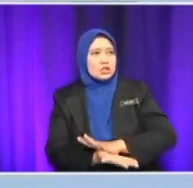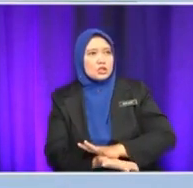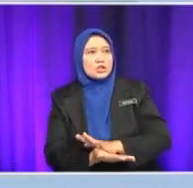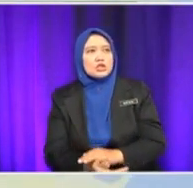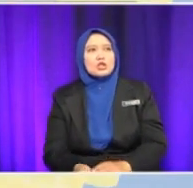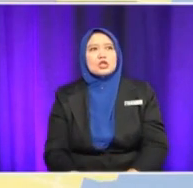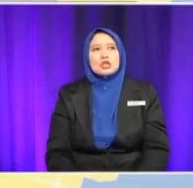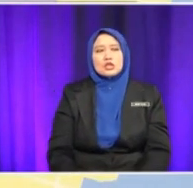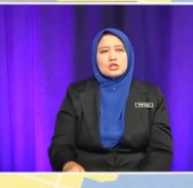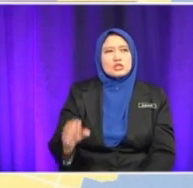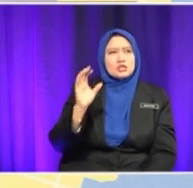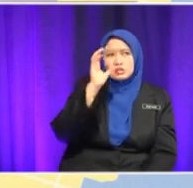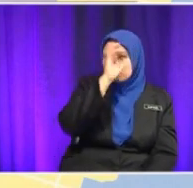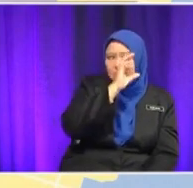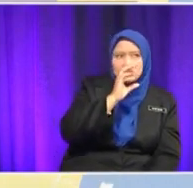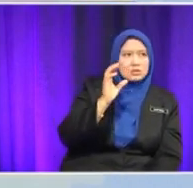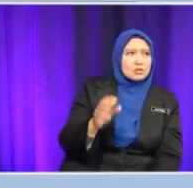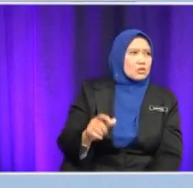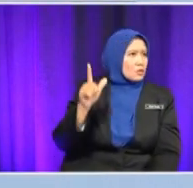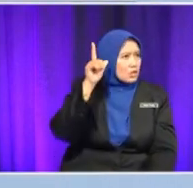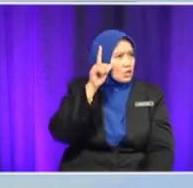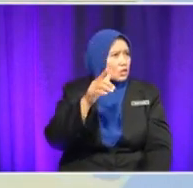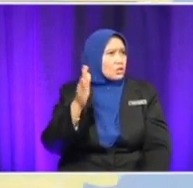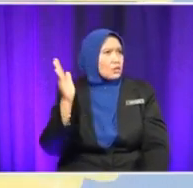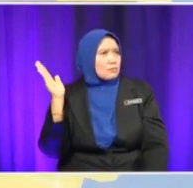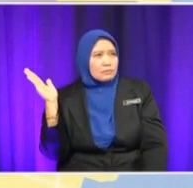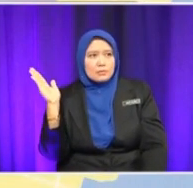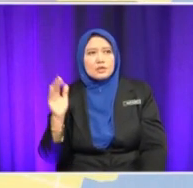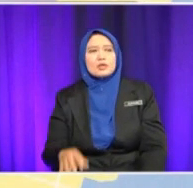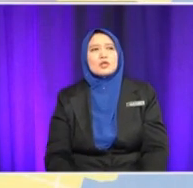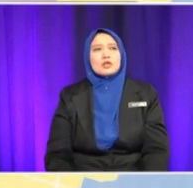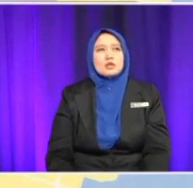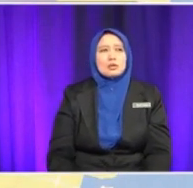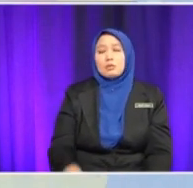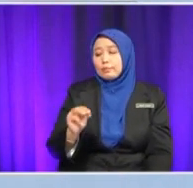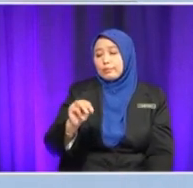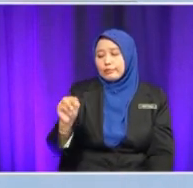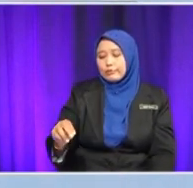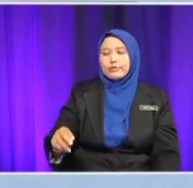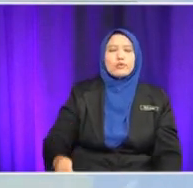saya bawa sekalian ini Oke murid-murid kita hasilkan